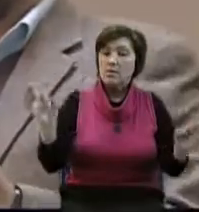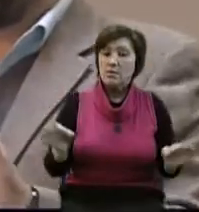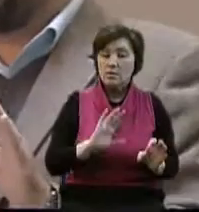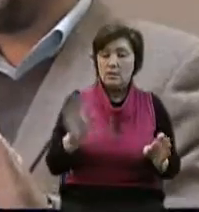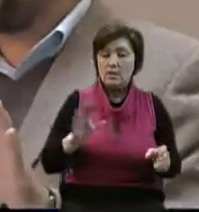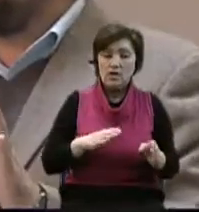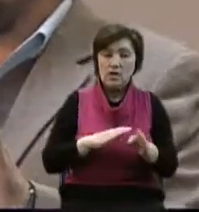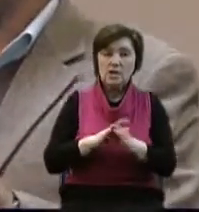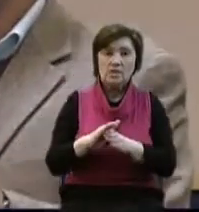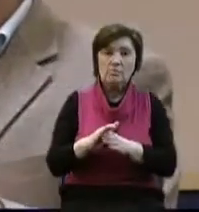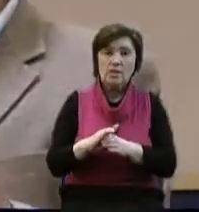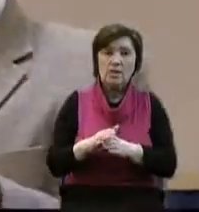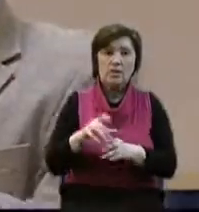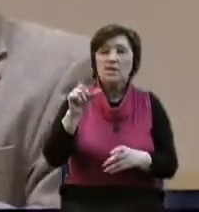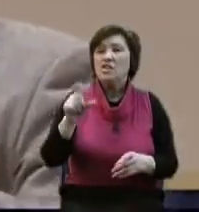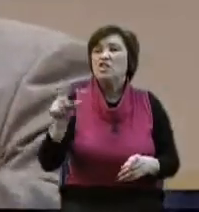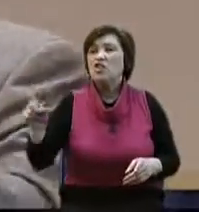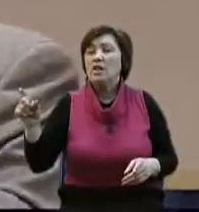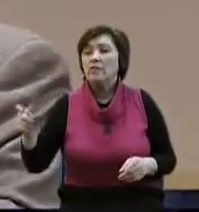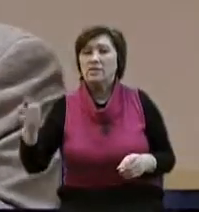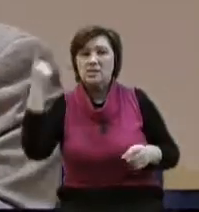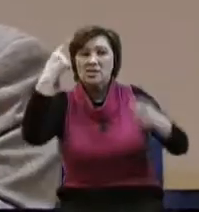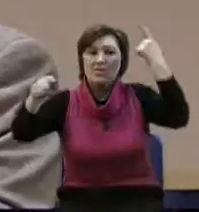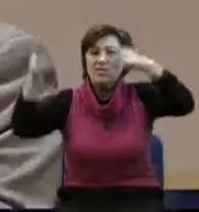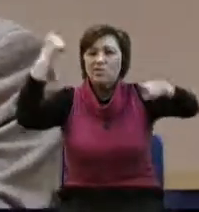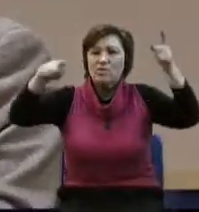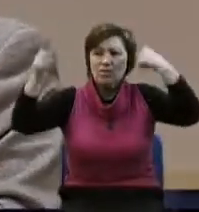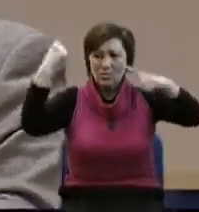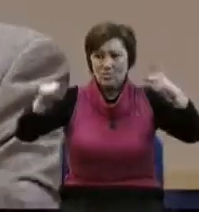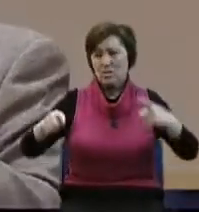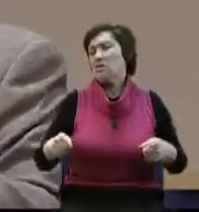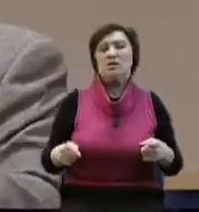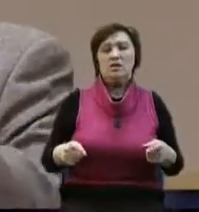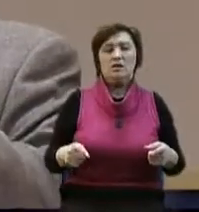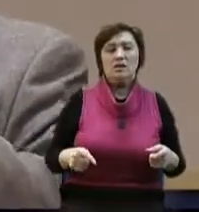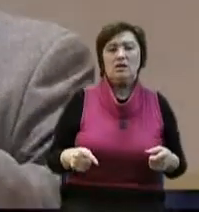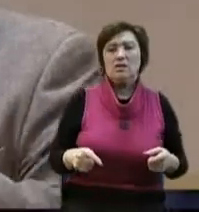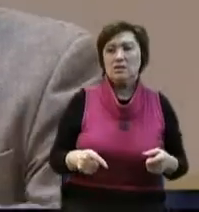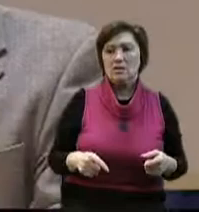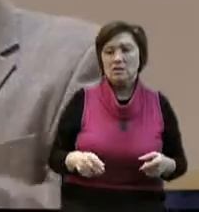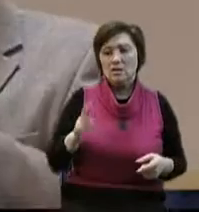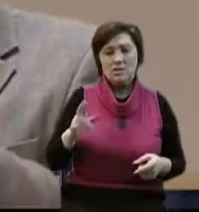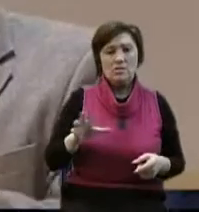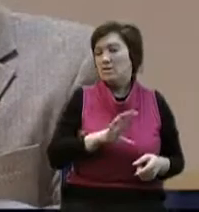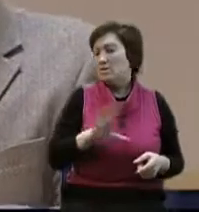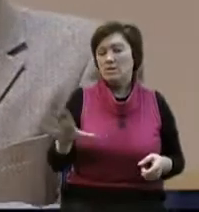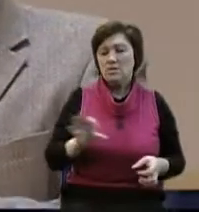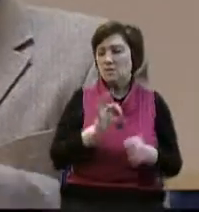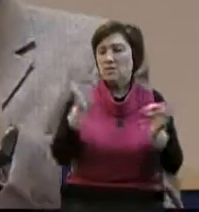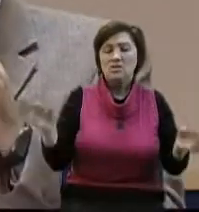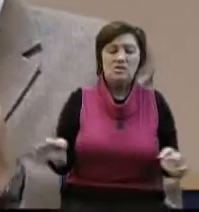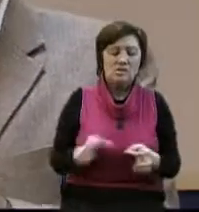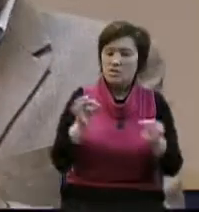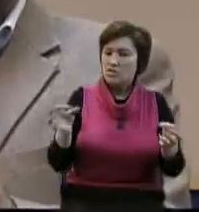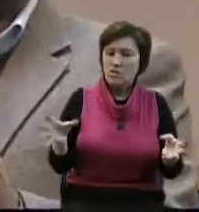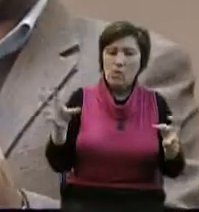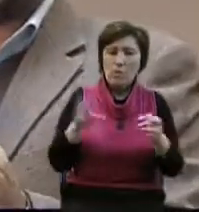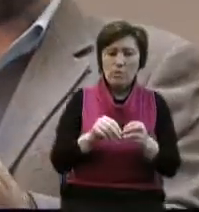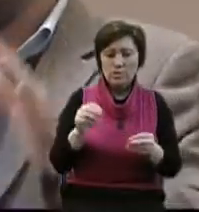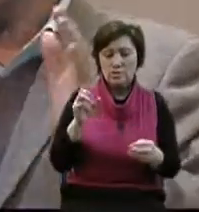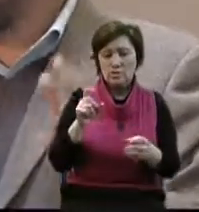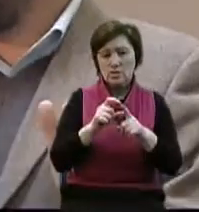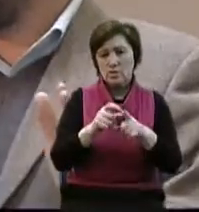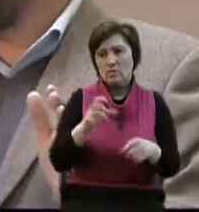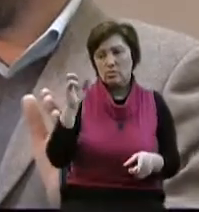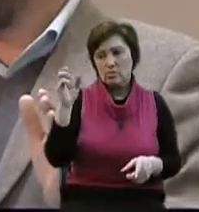исполнял какие-то человеческие религиозные традиции, которые не имели ничего общего с Словом Божьим